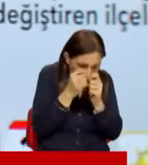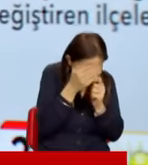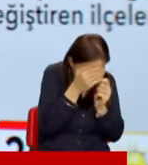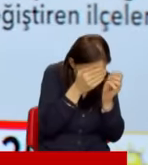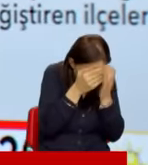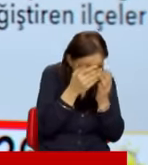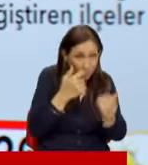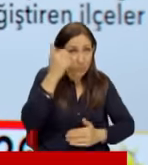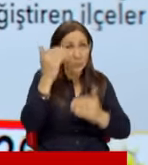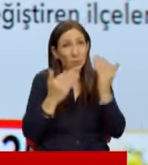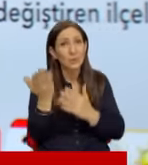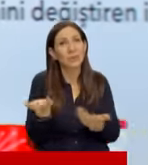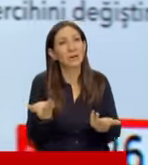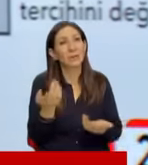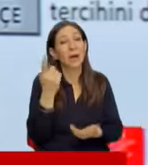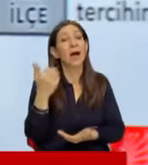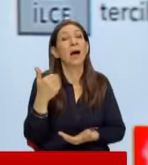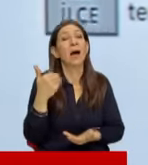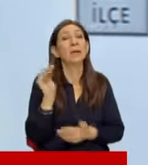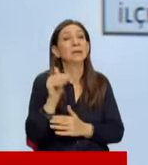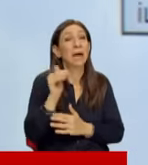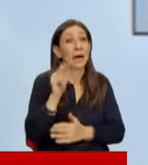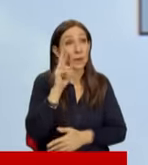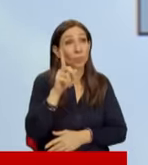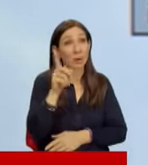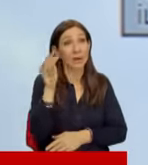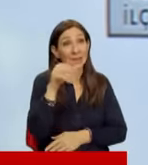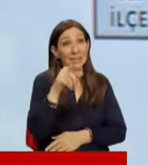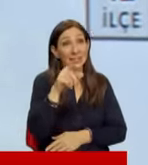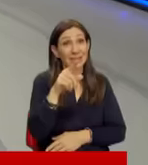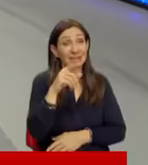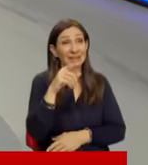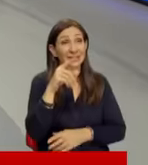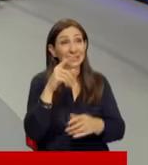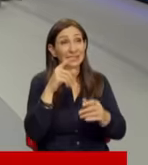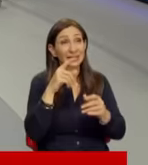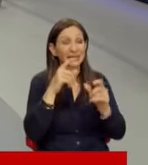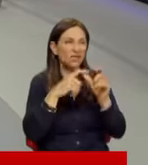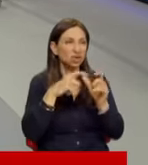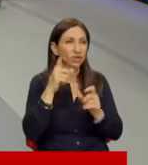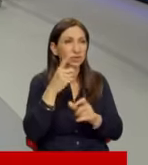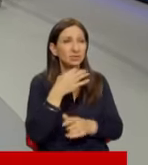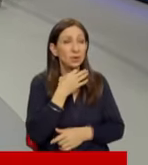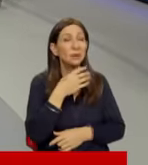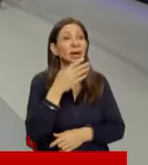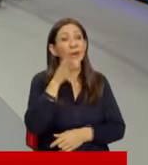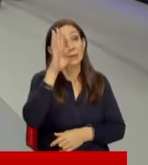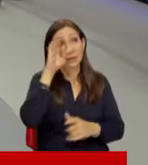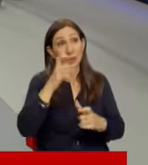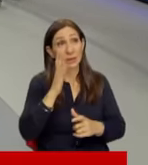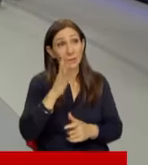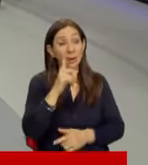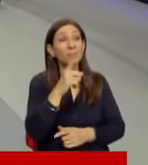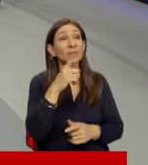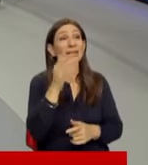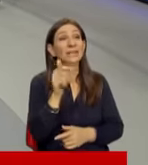çalışıyordu büyüklerimiz. Bu arada bir Aksaray da gelsin ama buraya gelsin. Savaş yönetmenimizden onu rica edeyim. İstanbul'da devam edelim.